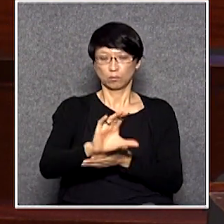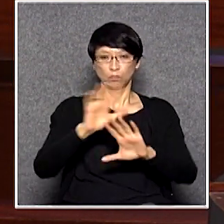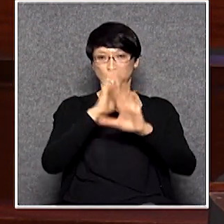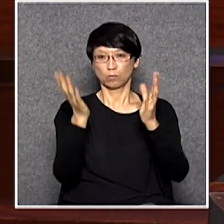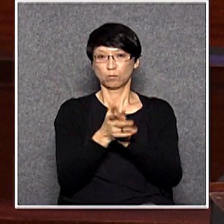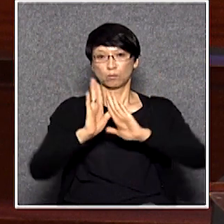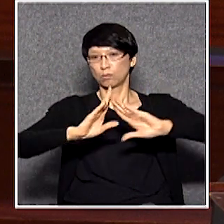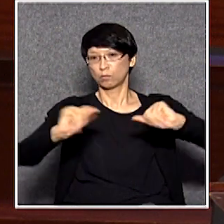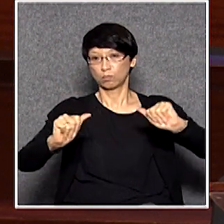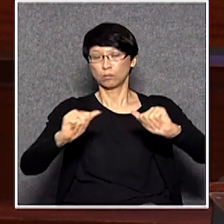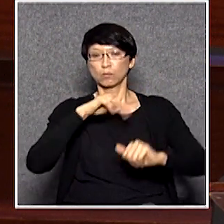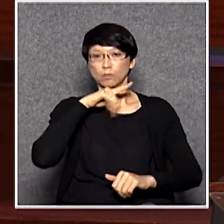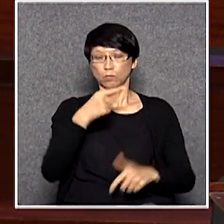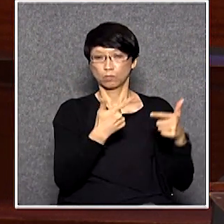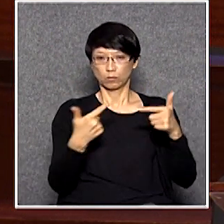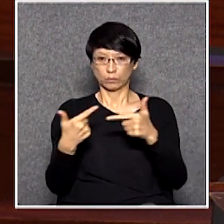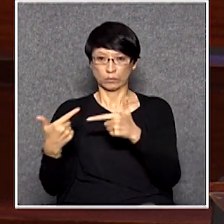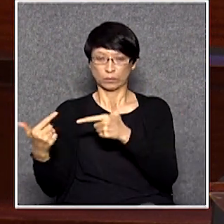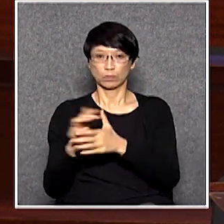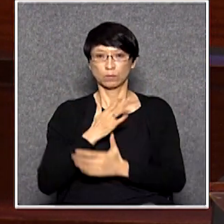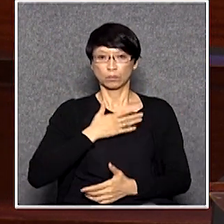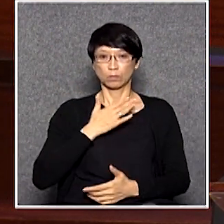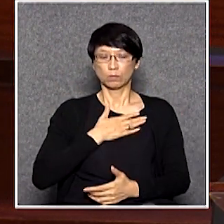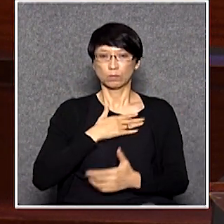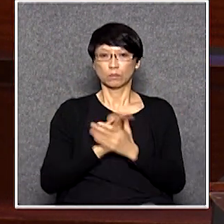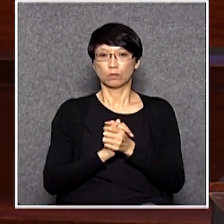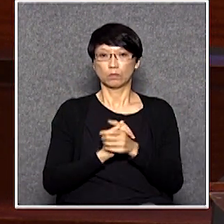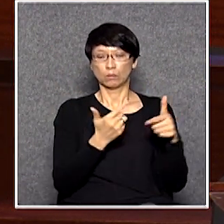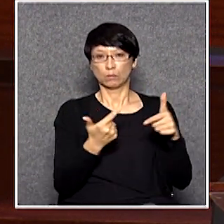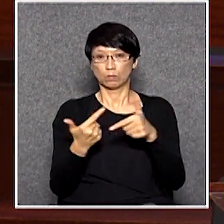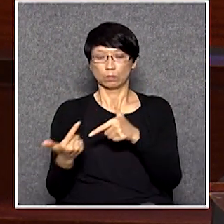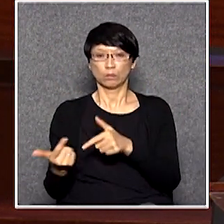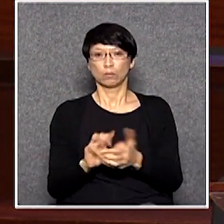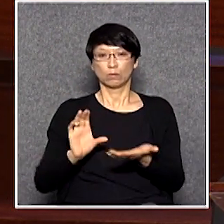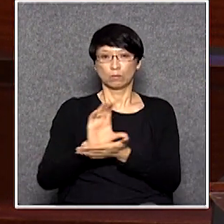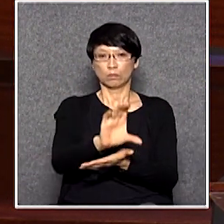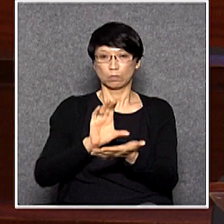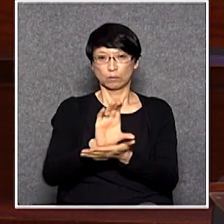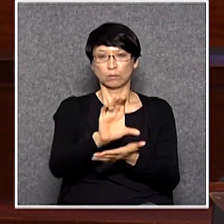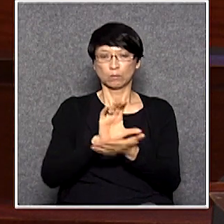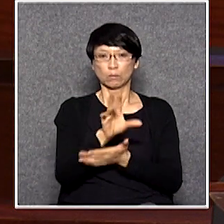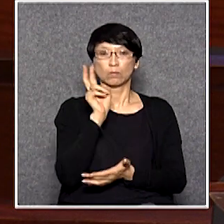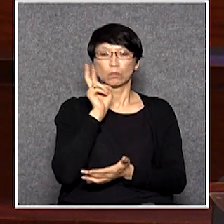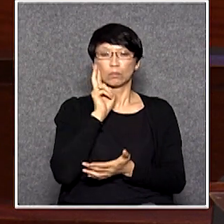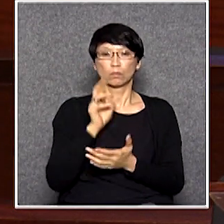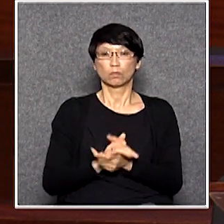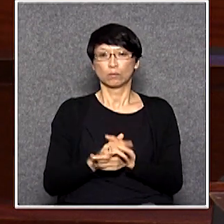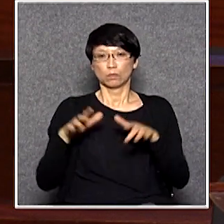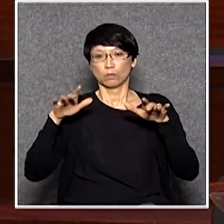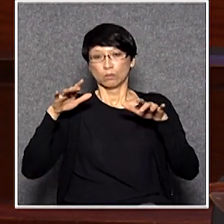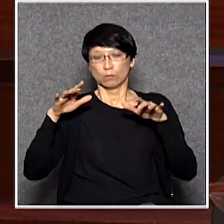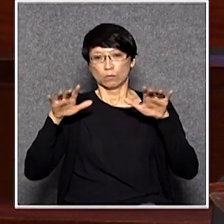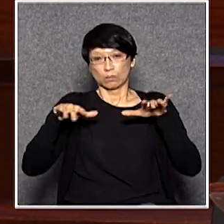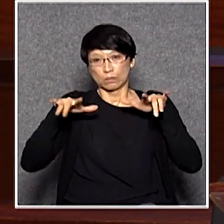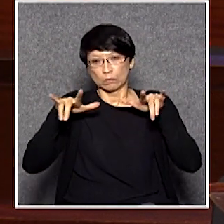流，若繼續投入，又怕淪為無底深潭，高鐵工程有如一頭怪獸吞噬著